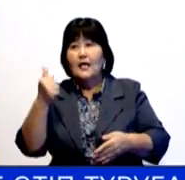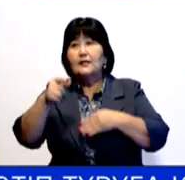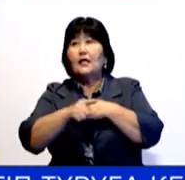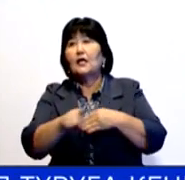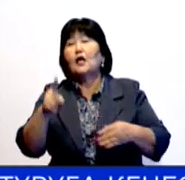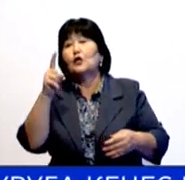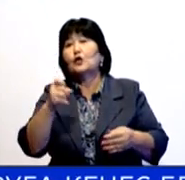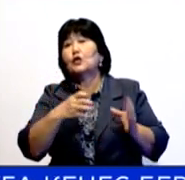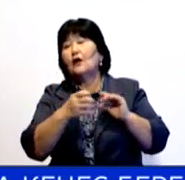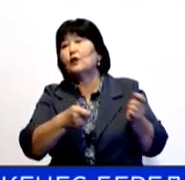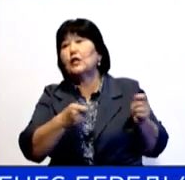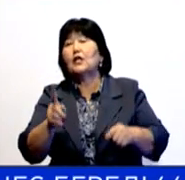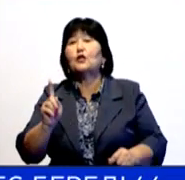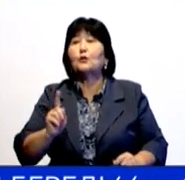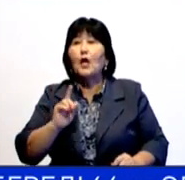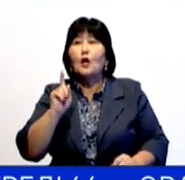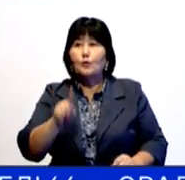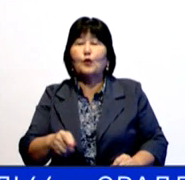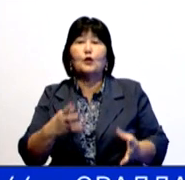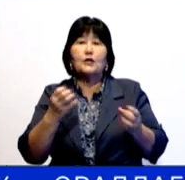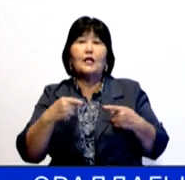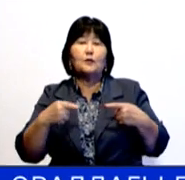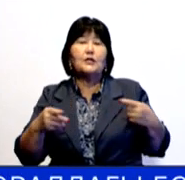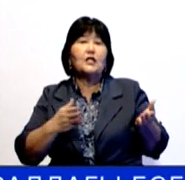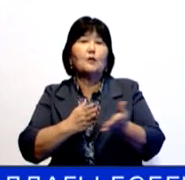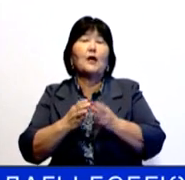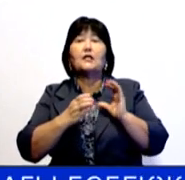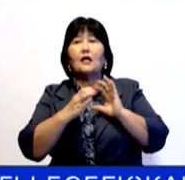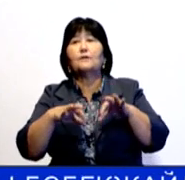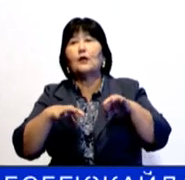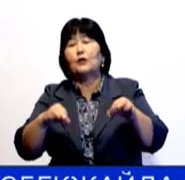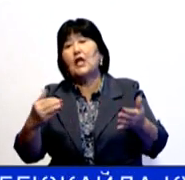100 автобус әкелінеді деп күтілуде. Бұл тағы да бірнеше бағыттағы қоғамдық